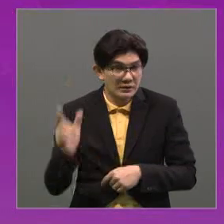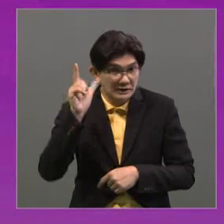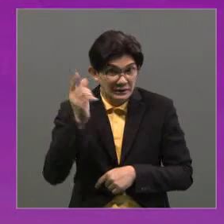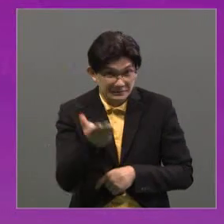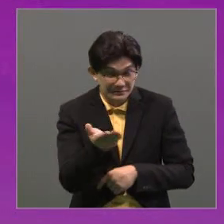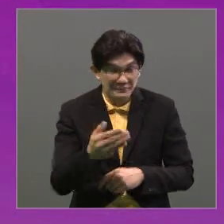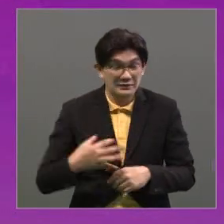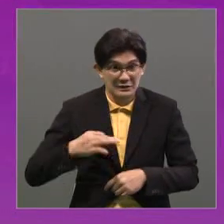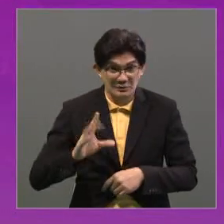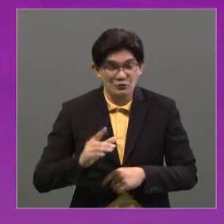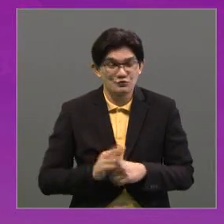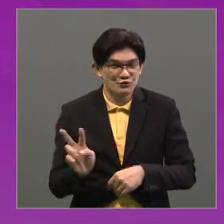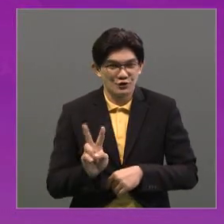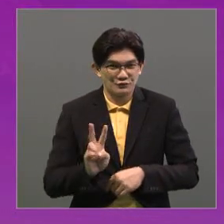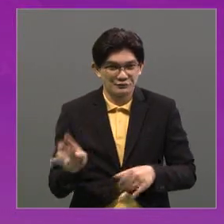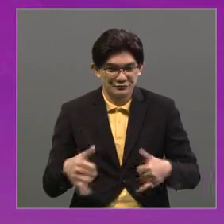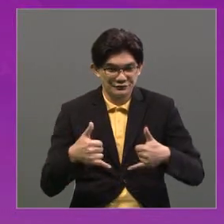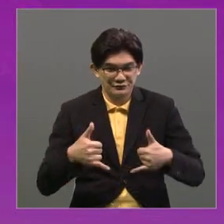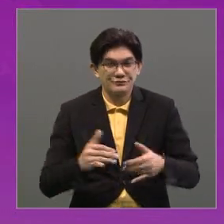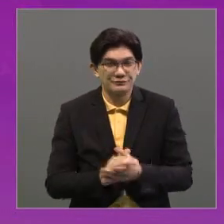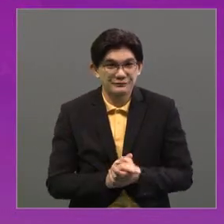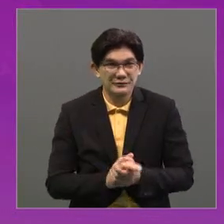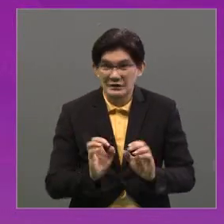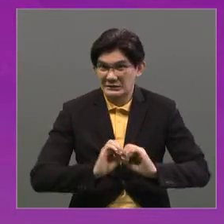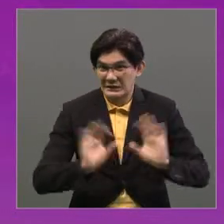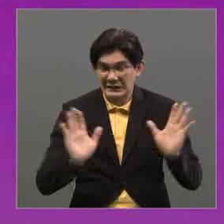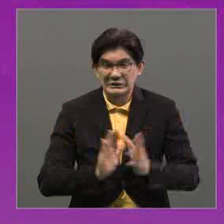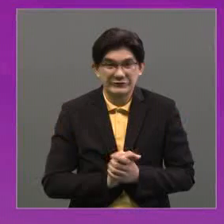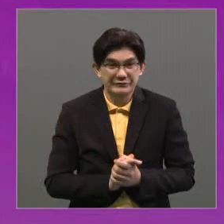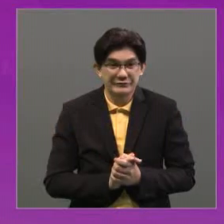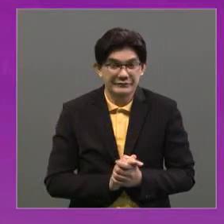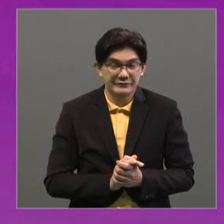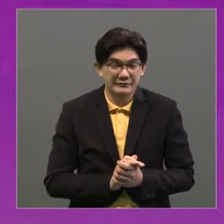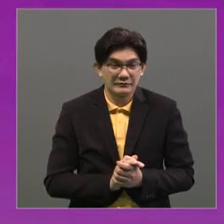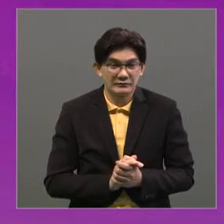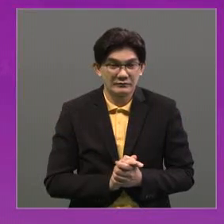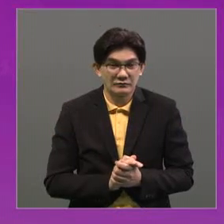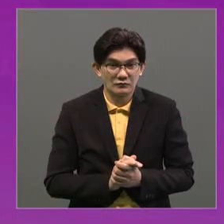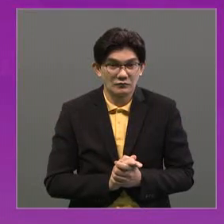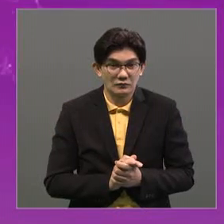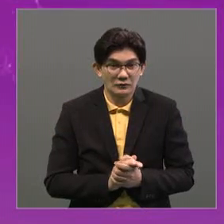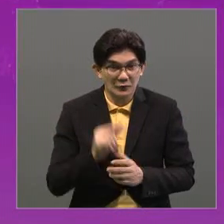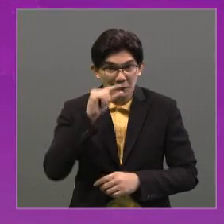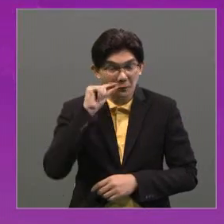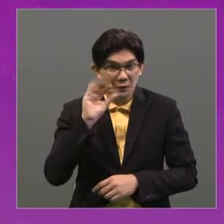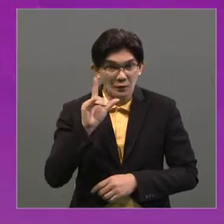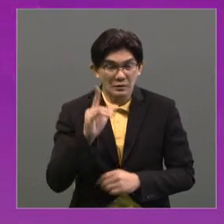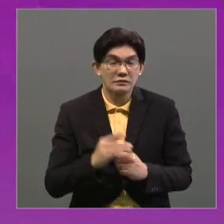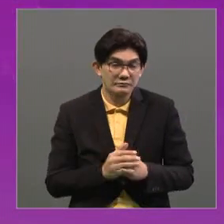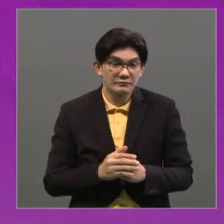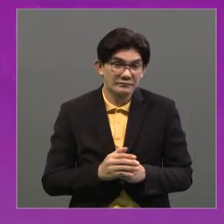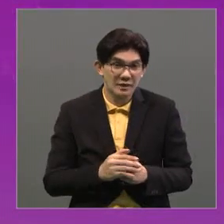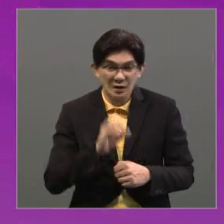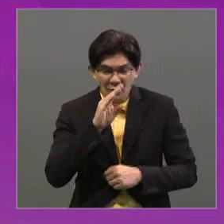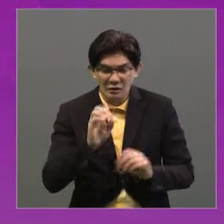ะเพราะฉะนั้นเนี่ย นี่ ชัดเจนเห็นไหมฮะทีนี้เนี่ยคือจริงๆเนี่ยคุณชูวิทย์เนี่ยไม่ได้พูดชื่อหรอกน